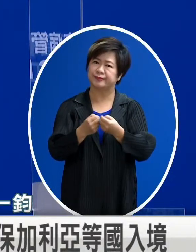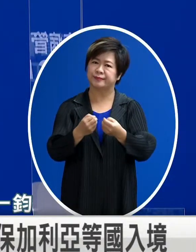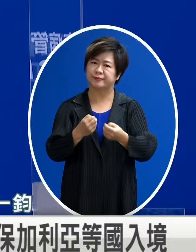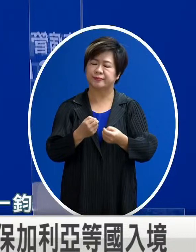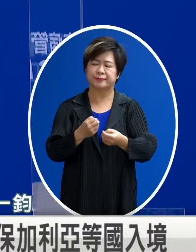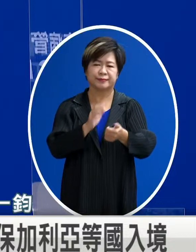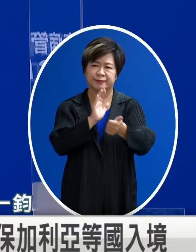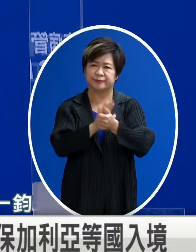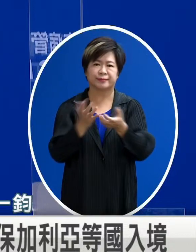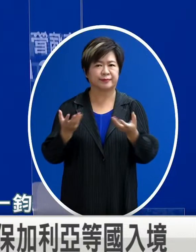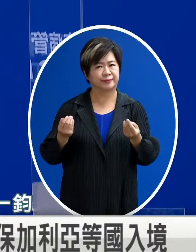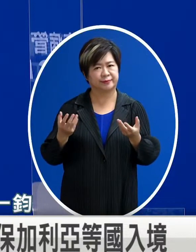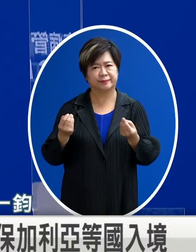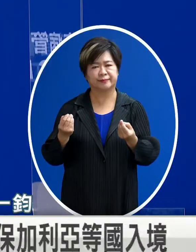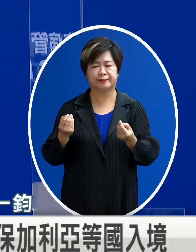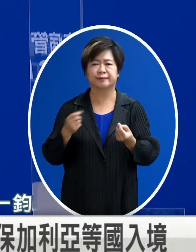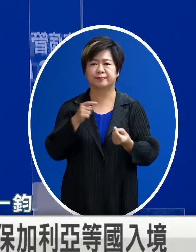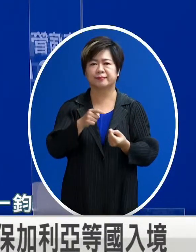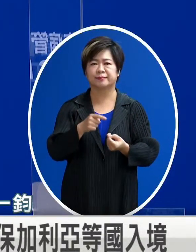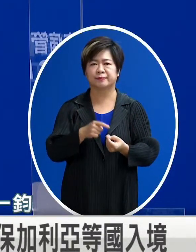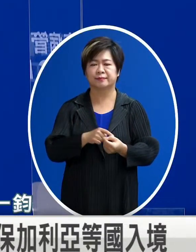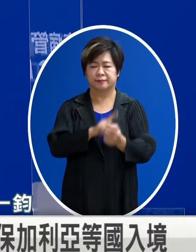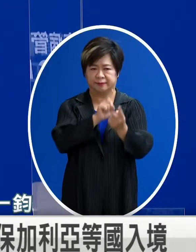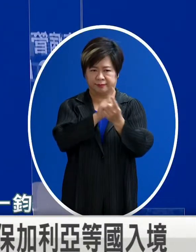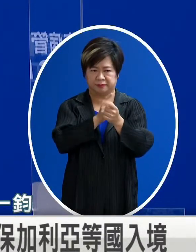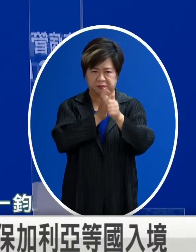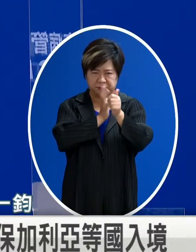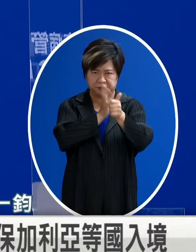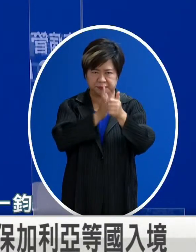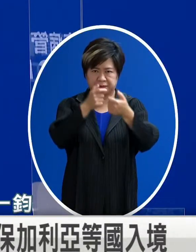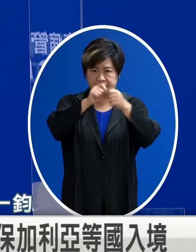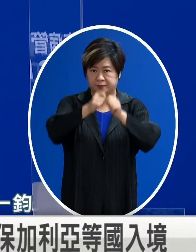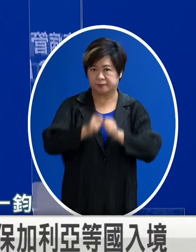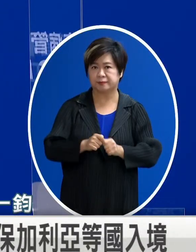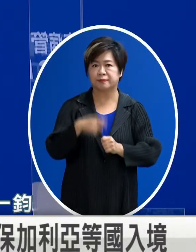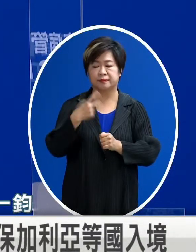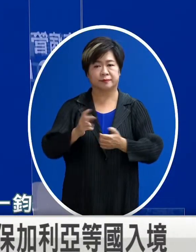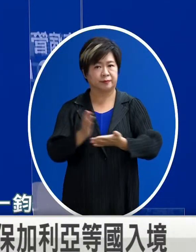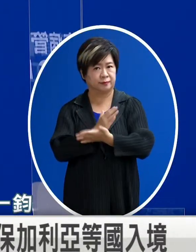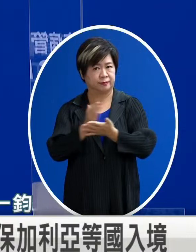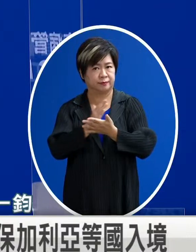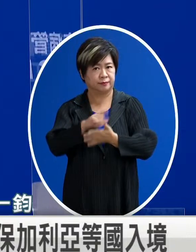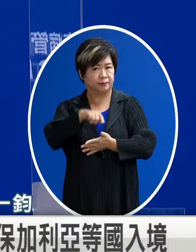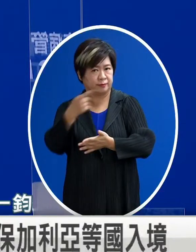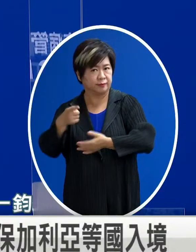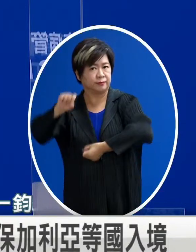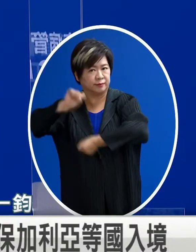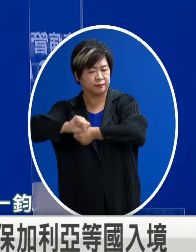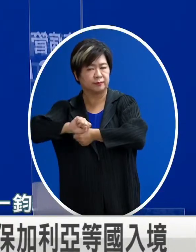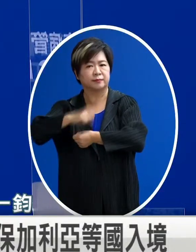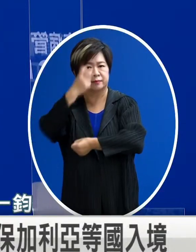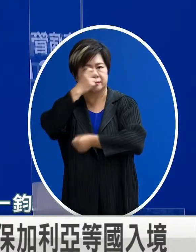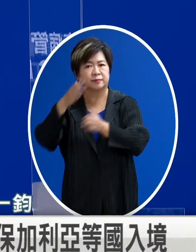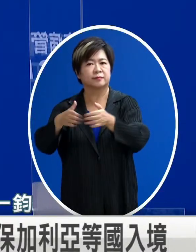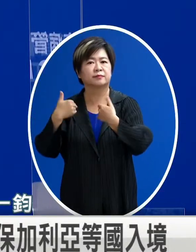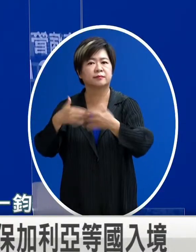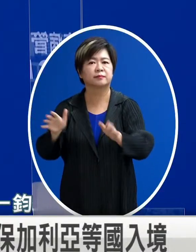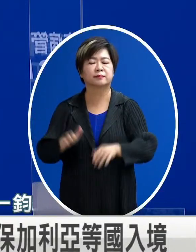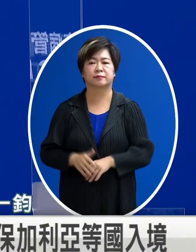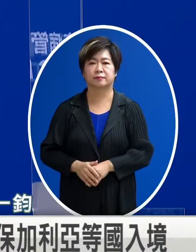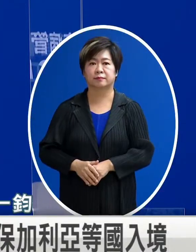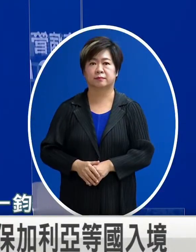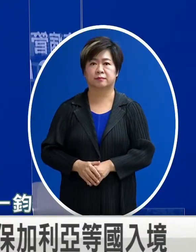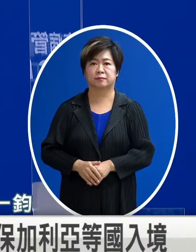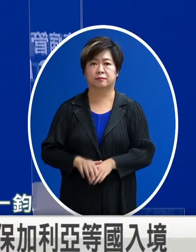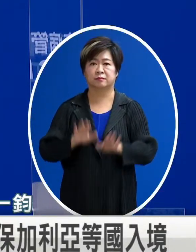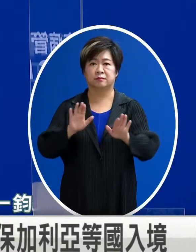上的帮助，所以我们都是就疫调的部分来做评估，有没有需要再做这样一个额外的一个检查。那目前来讲是还没有到